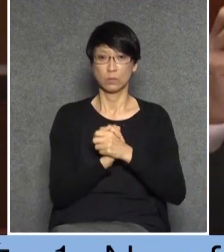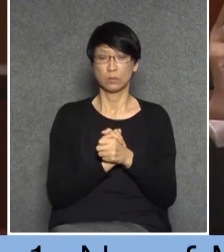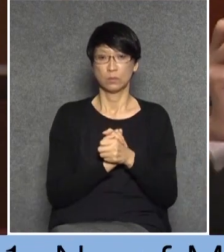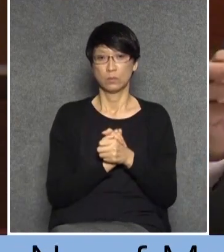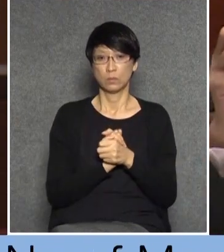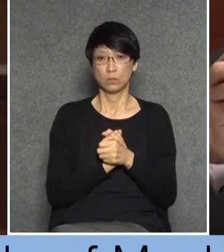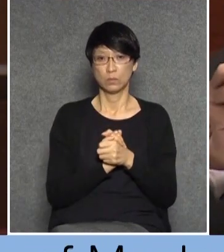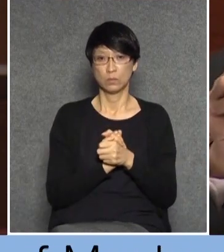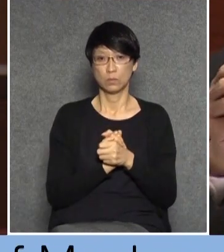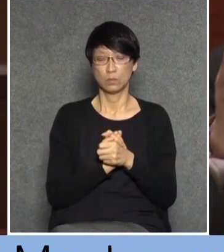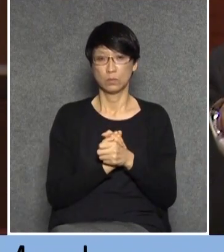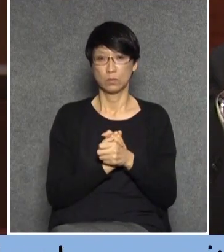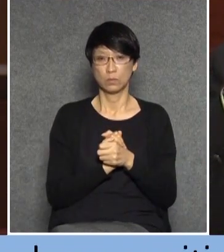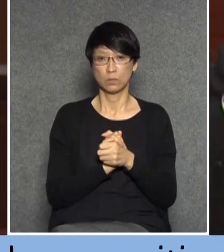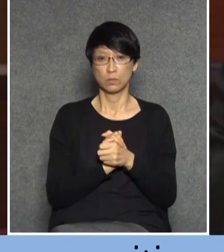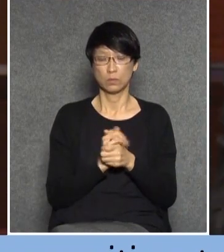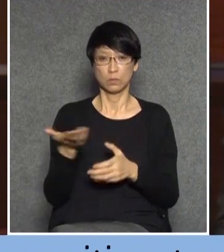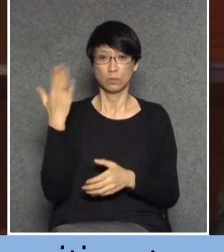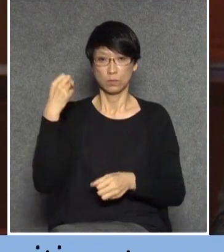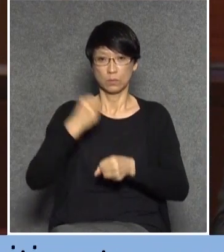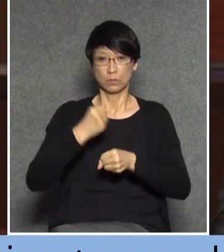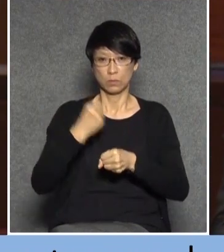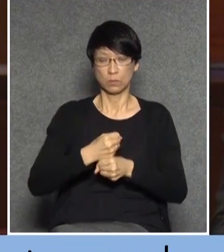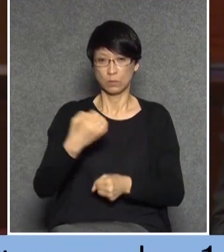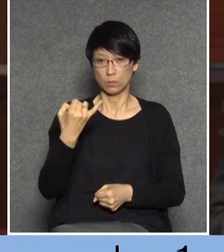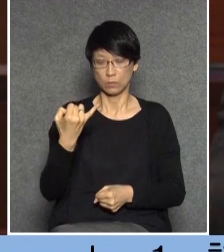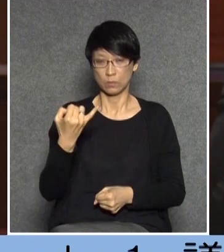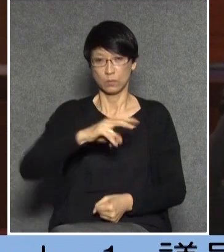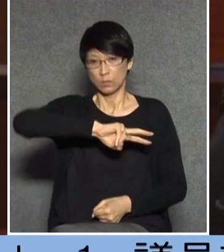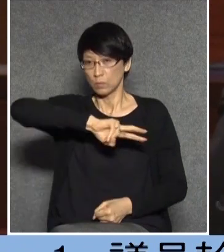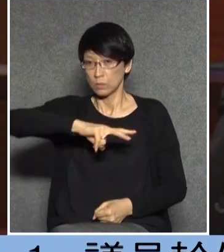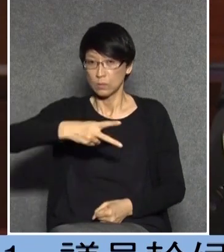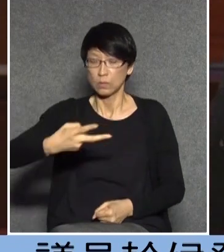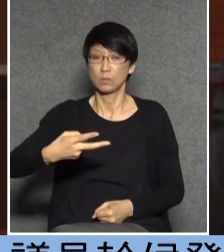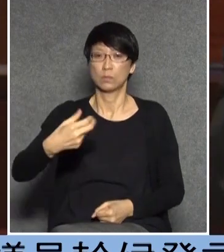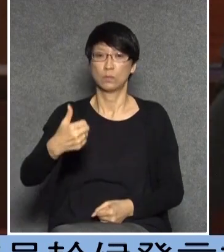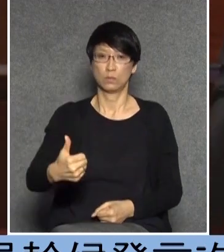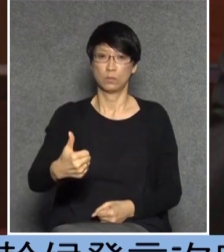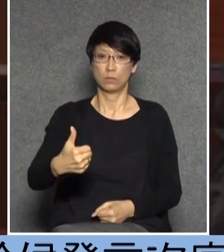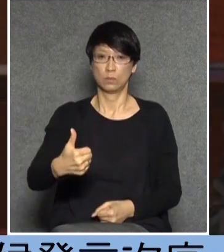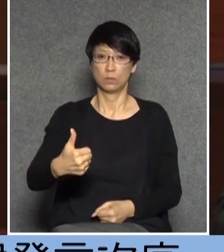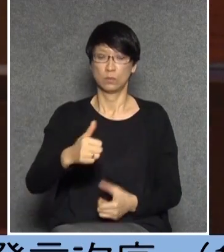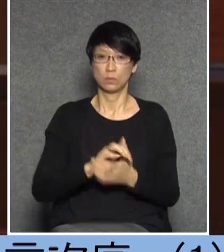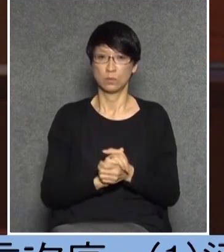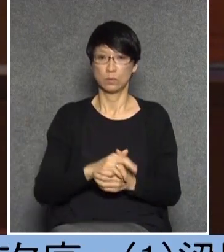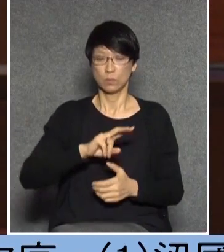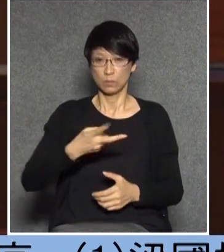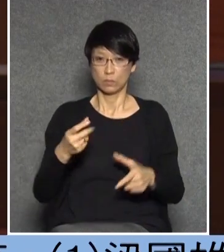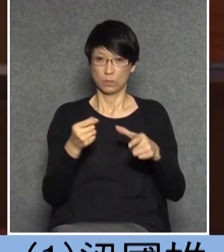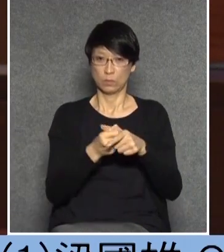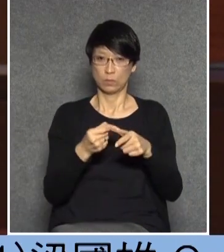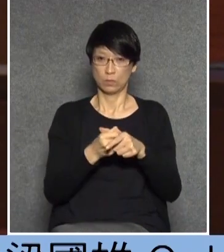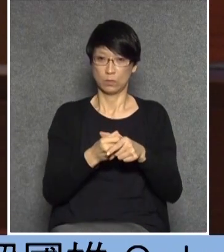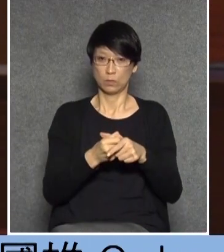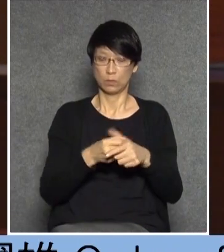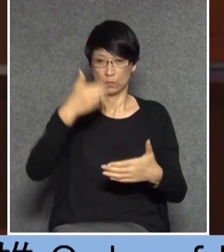即是将颠倒过去的重新颠倒过来，是吧？应该变成公有，减